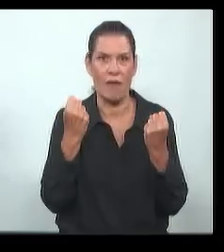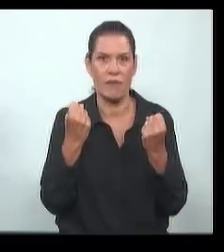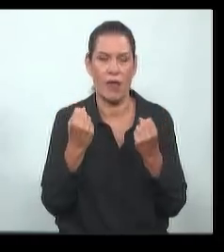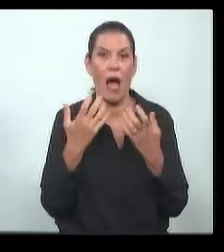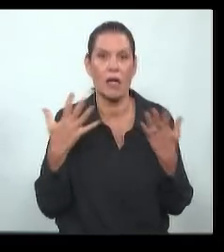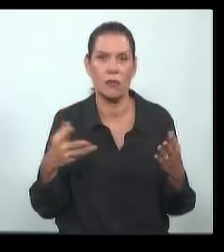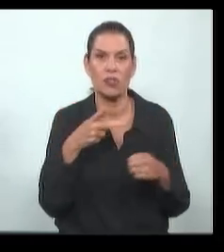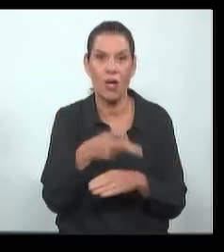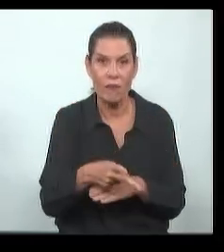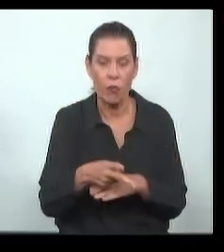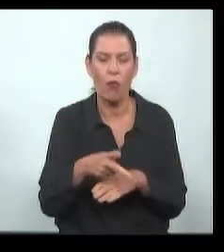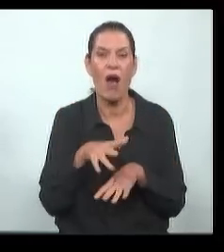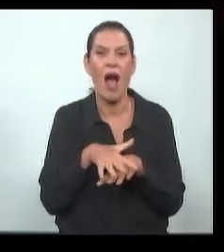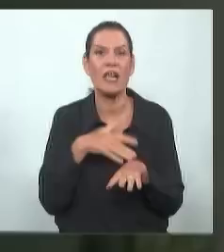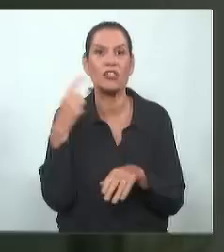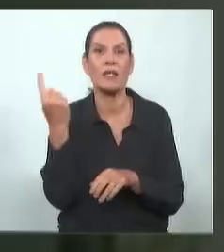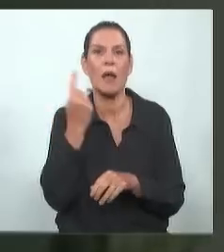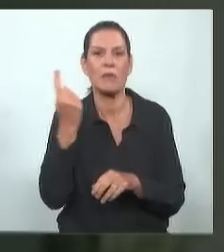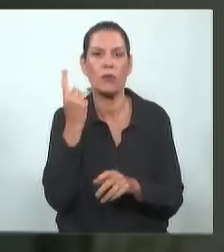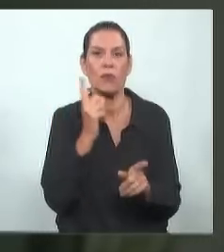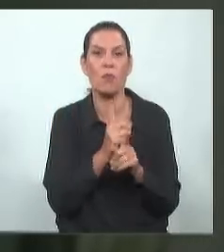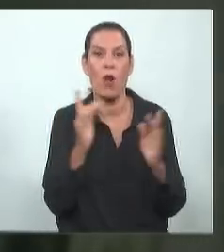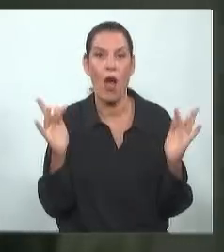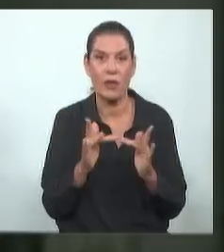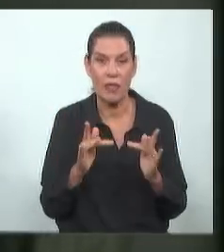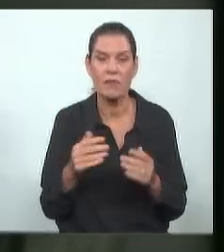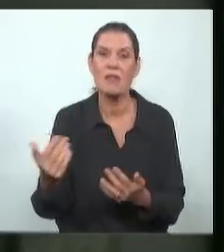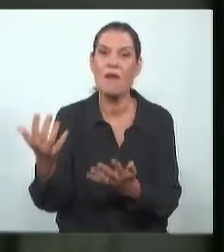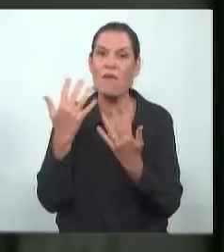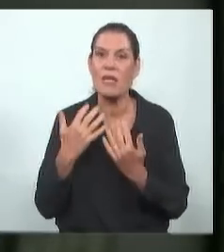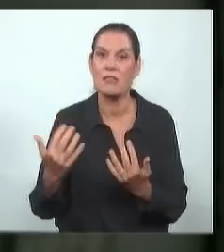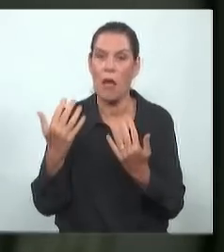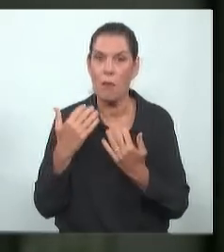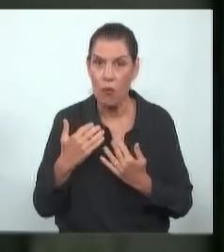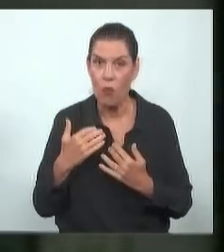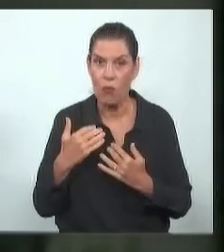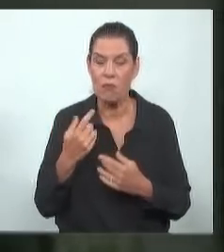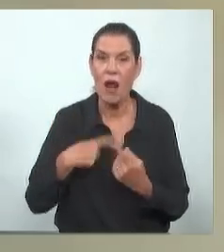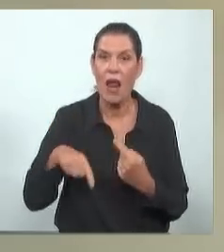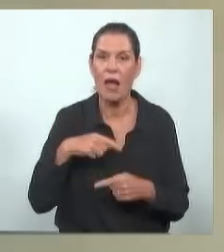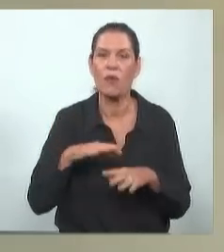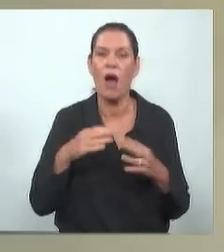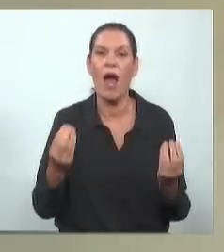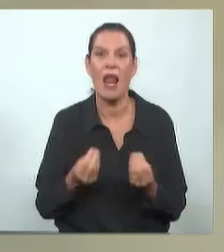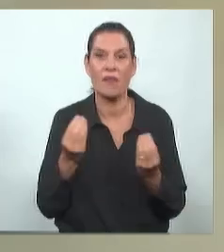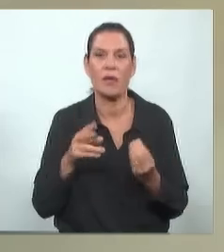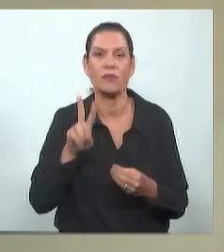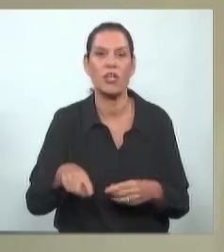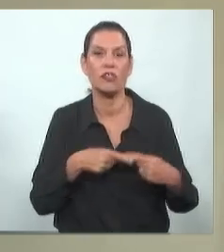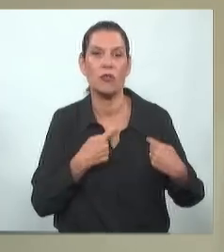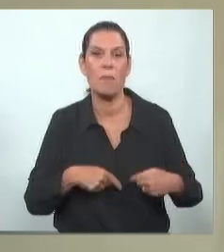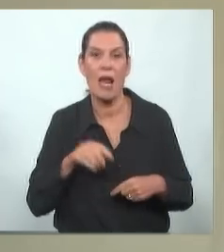אויב, וישרטטו לנו את מה שמסורטט על לוח ליבם ועל לוח ליבה של המדינה. כבר 50